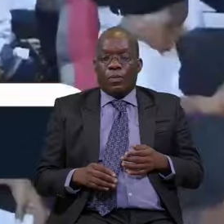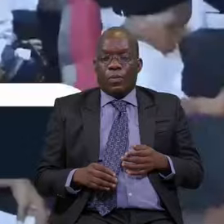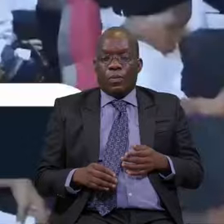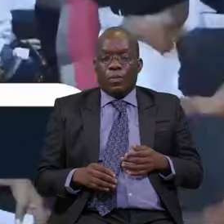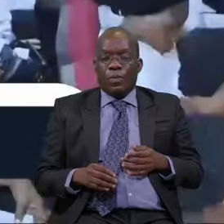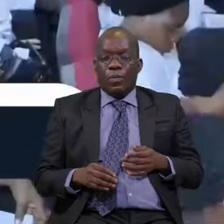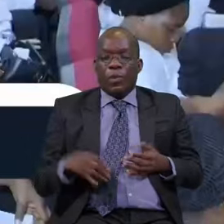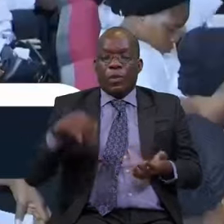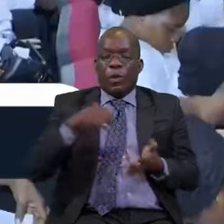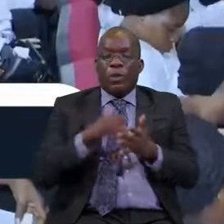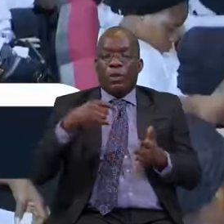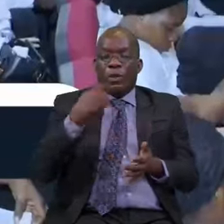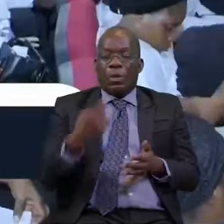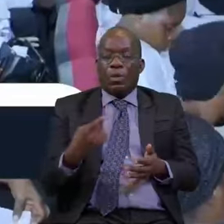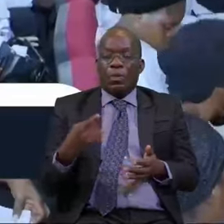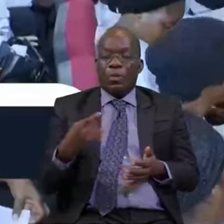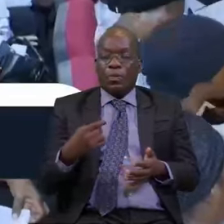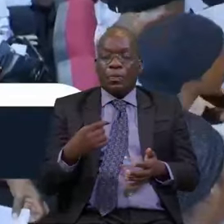Ça dit,